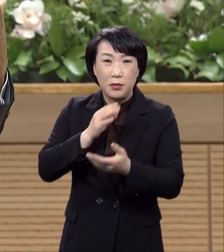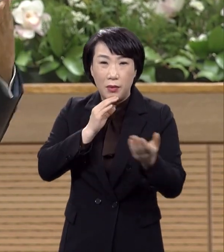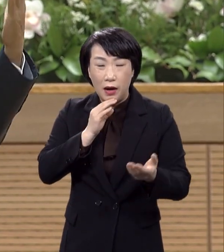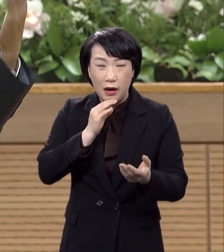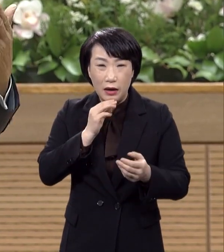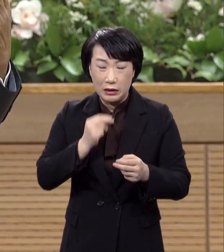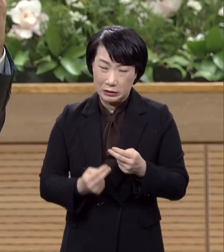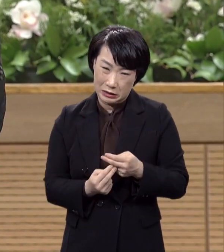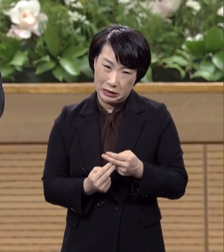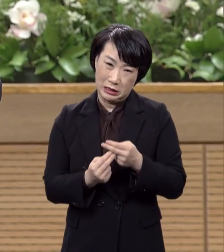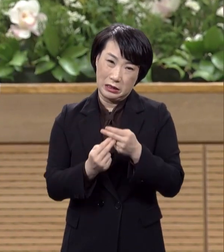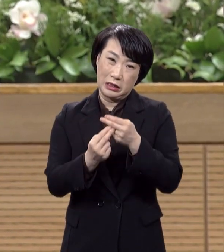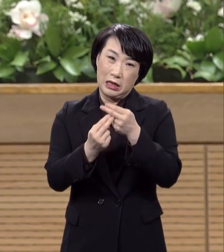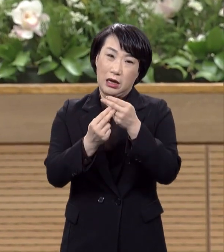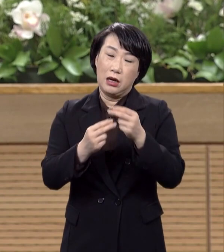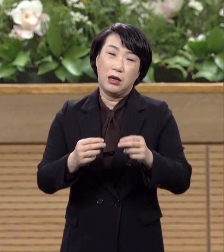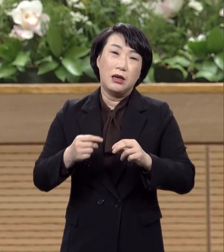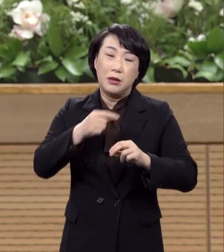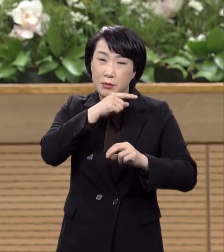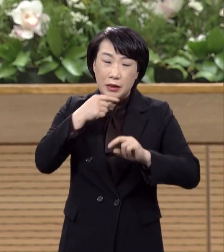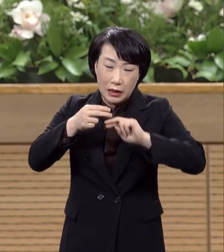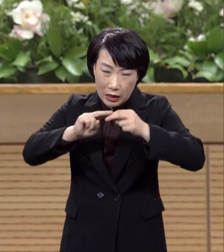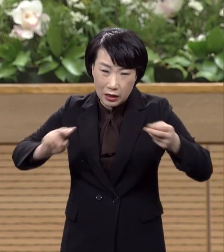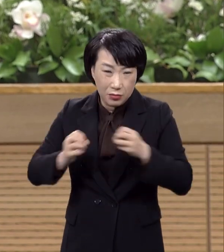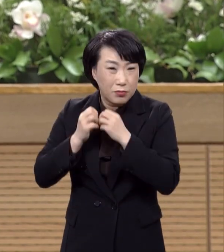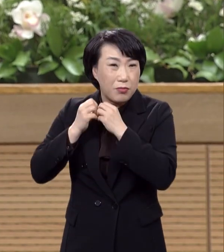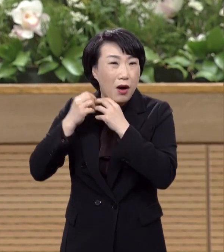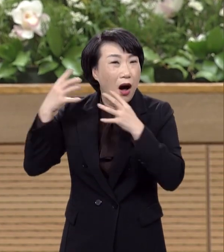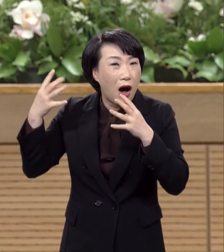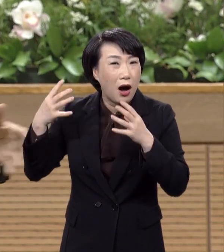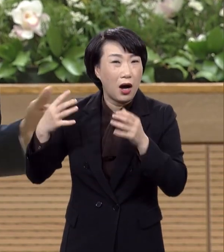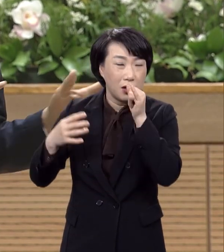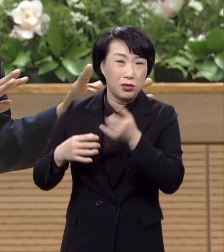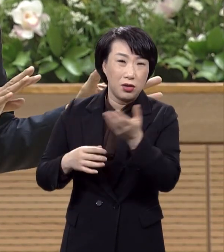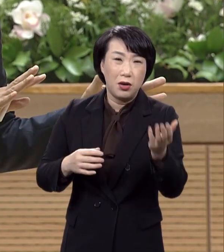그냥 쌓여서 동맥경화도 되고 뭐